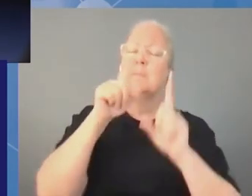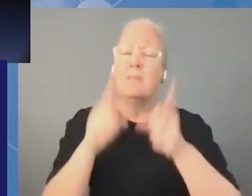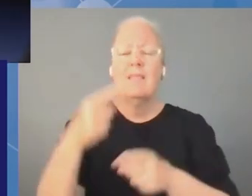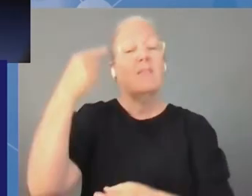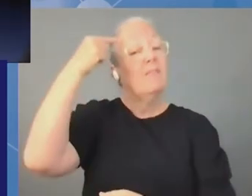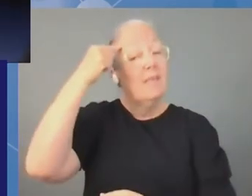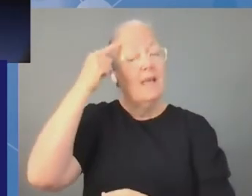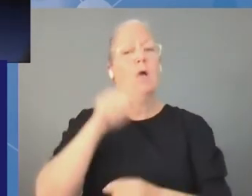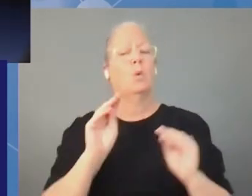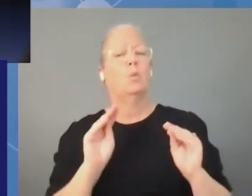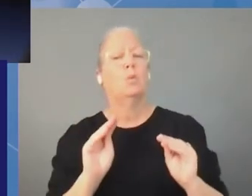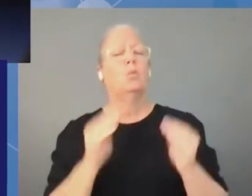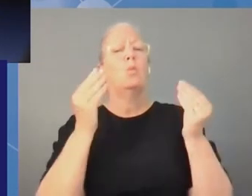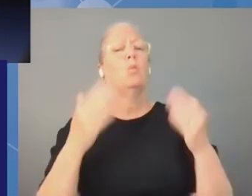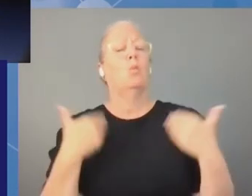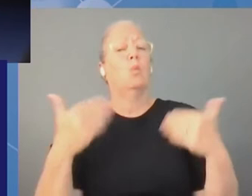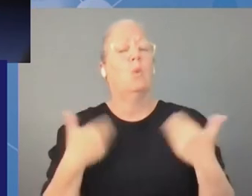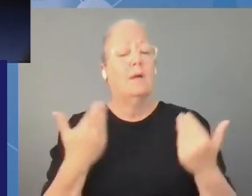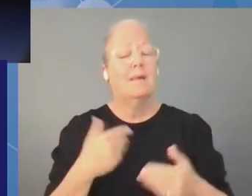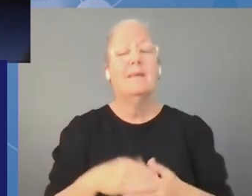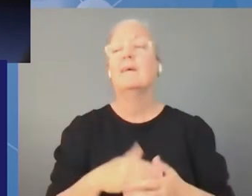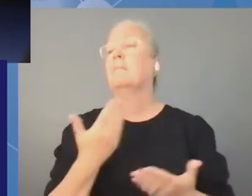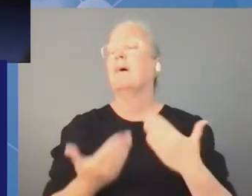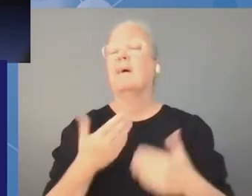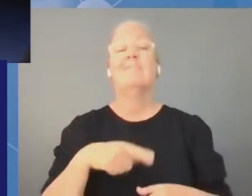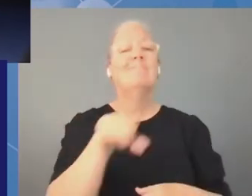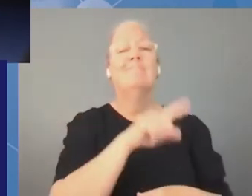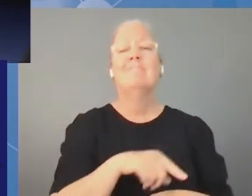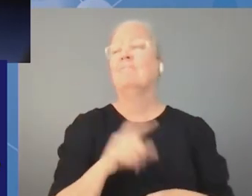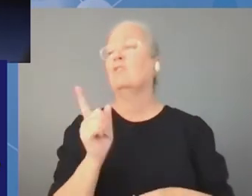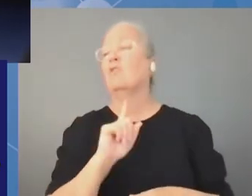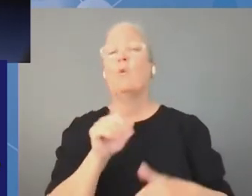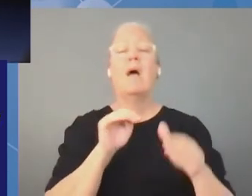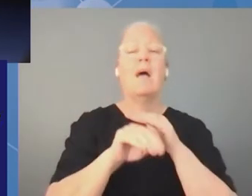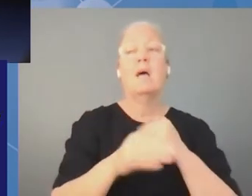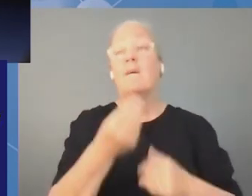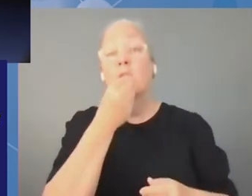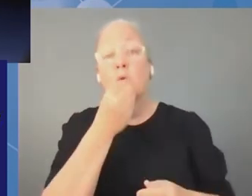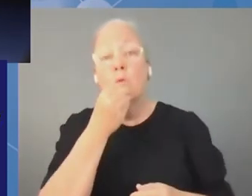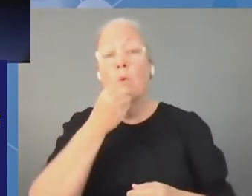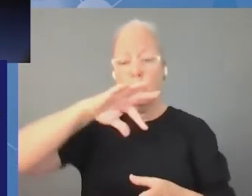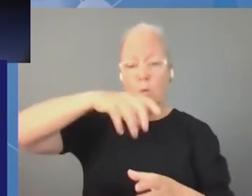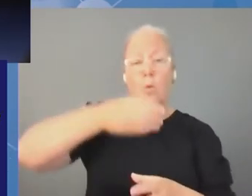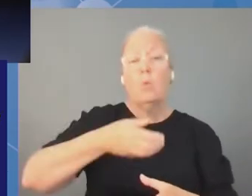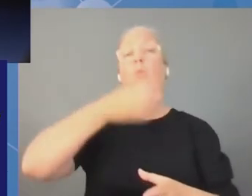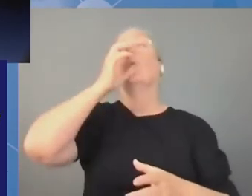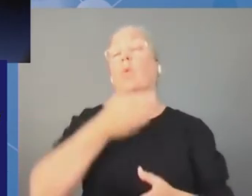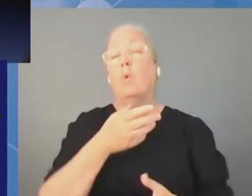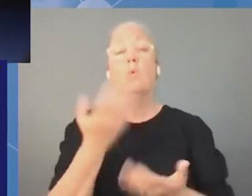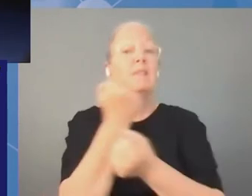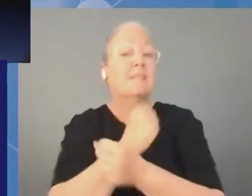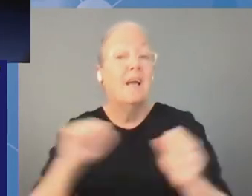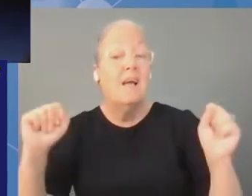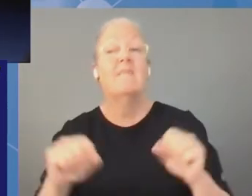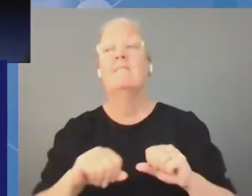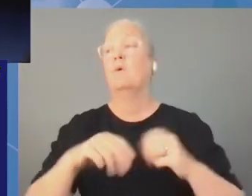触水源，食品安全，没有自由，没有旅游自由